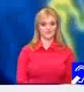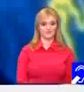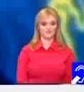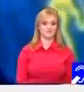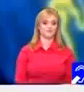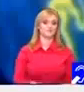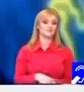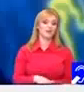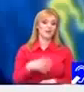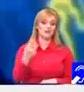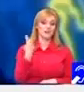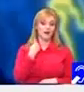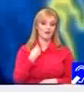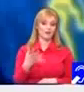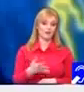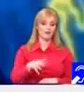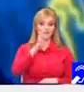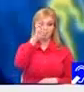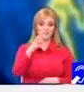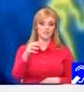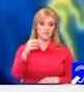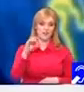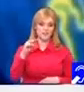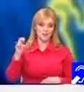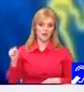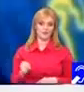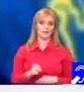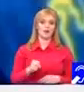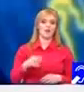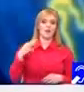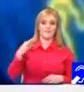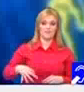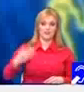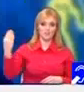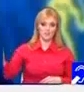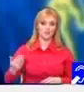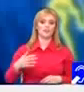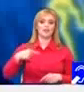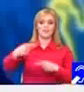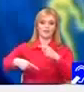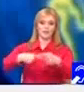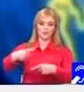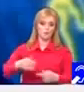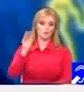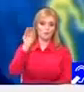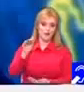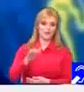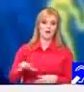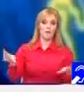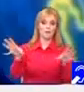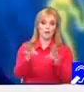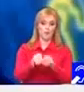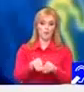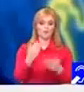Premieră monetară în Marea Britanie, regina Elizabeta, prințul Charles de Wales, fiul lui William și strănepotul reginei, micuțul George, apar